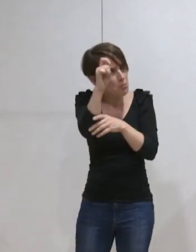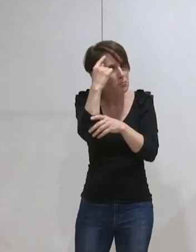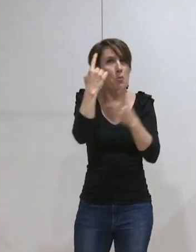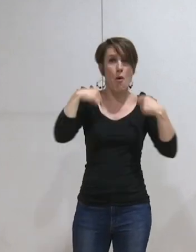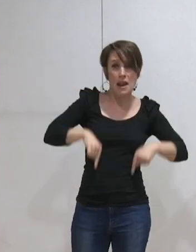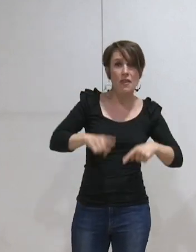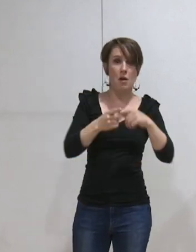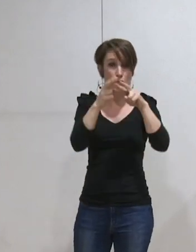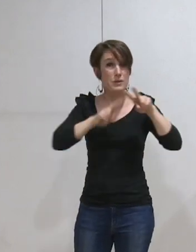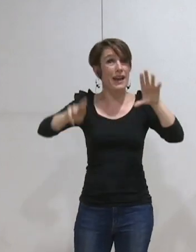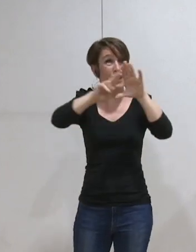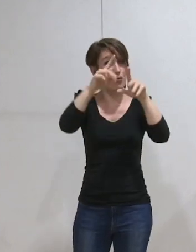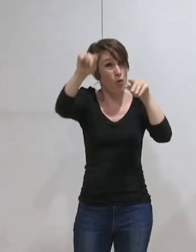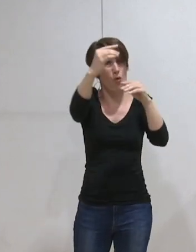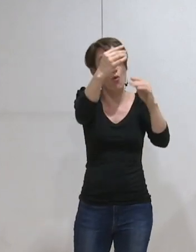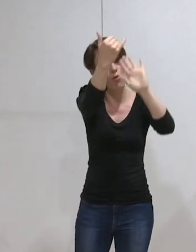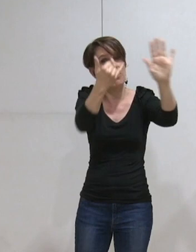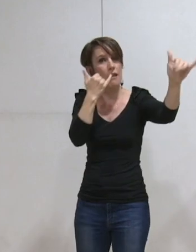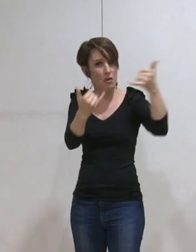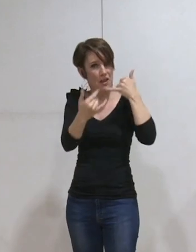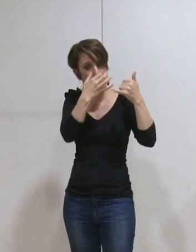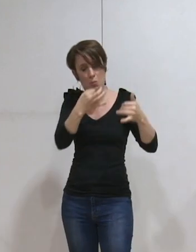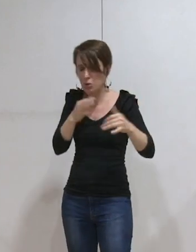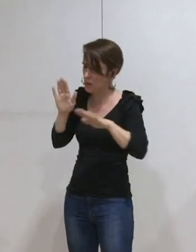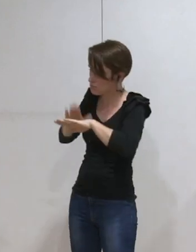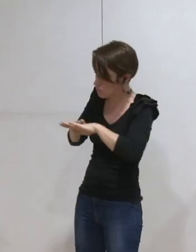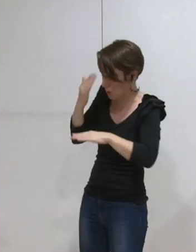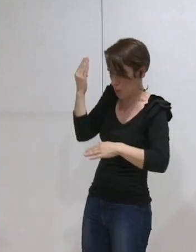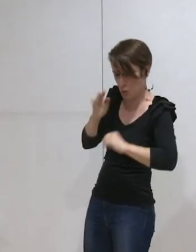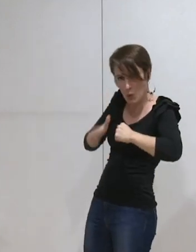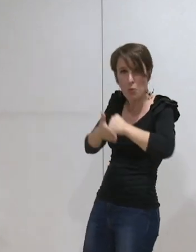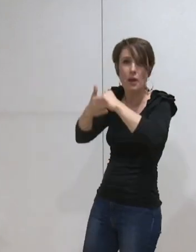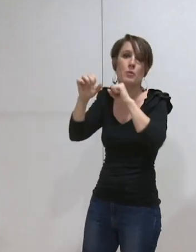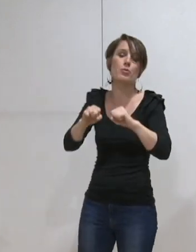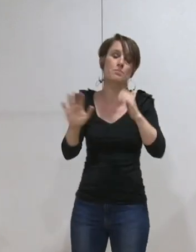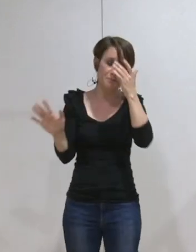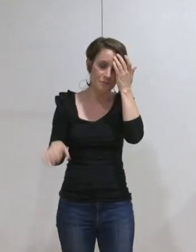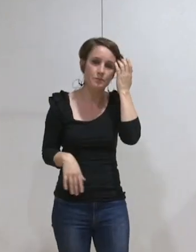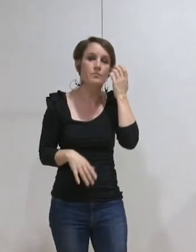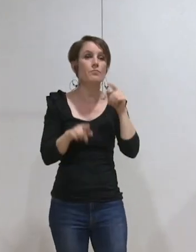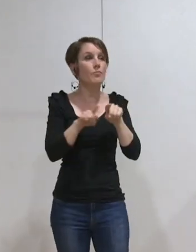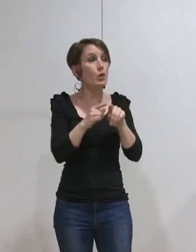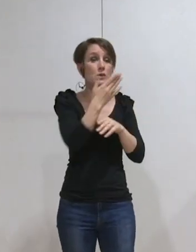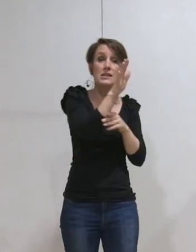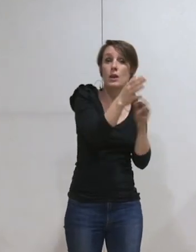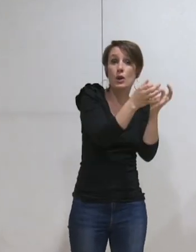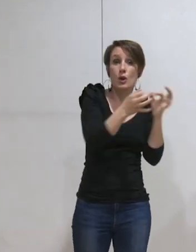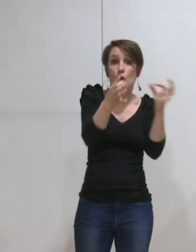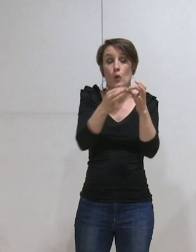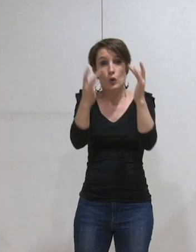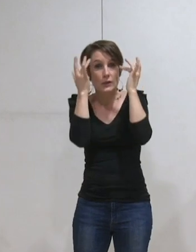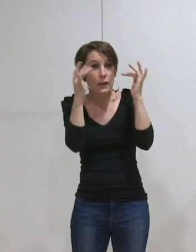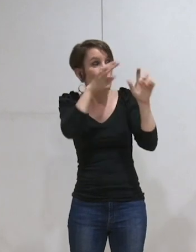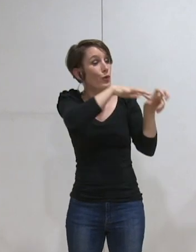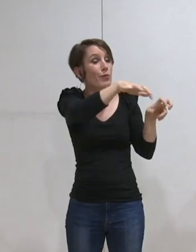de leur soutien leur disponibilité ainsi qu'aux équipes d'ailleurs des équipement culturels de la ville qui ont fait le choix de la